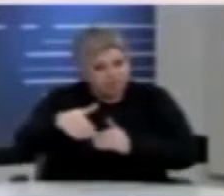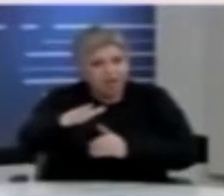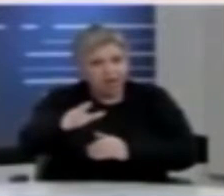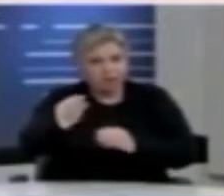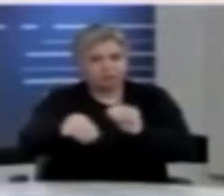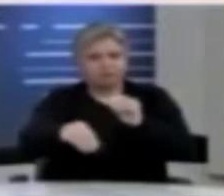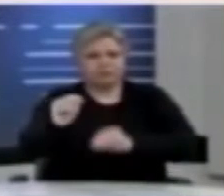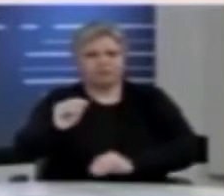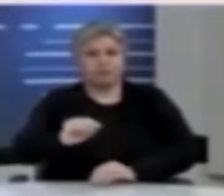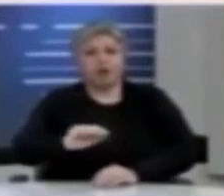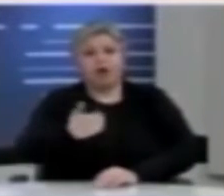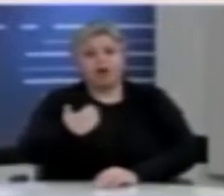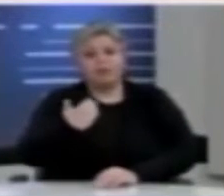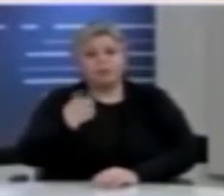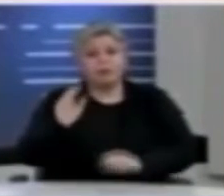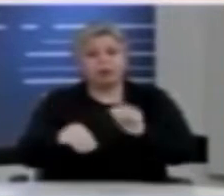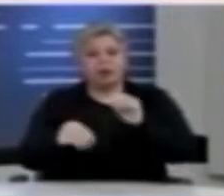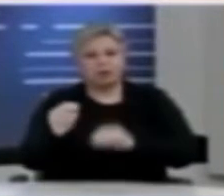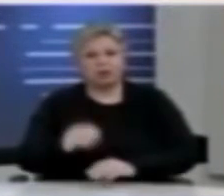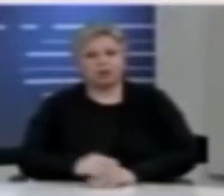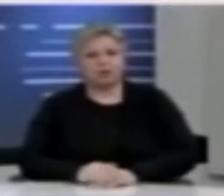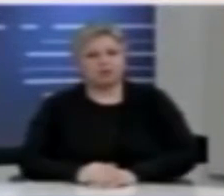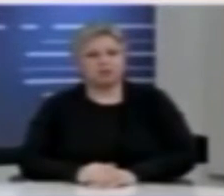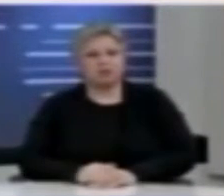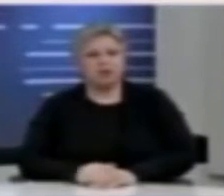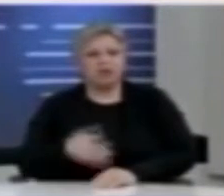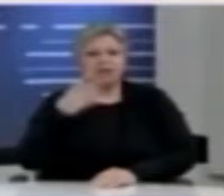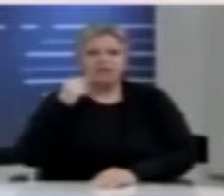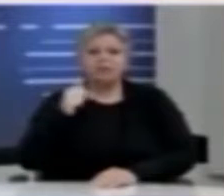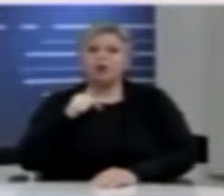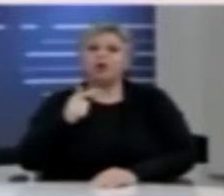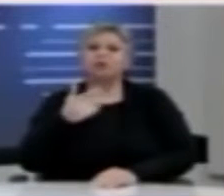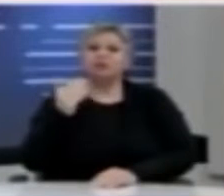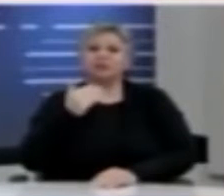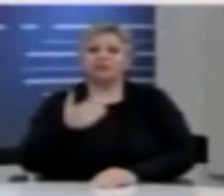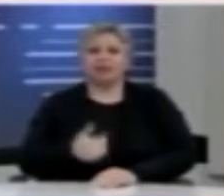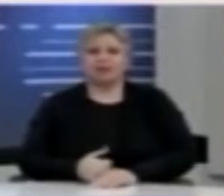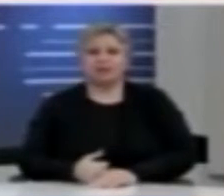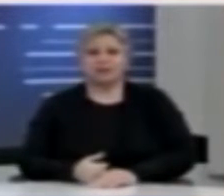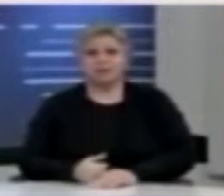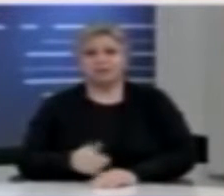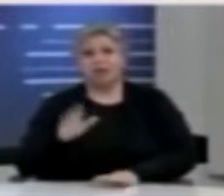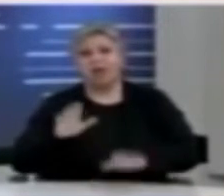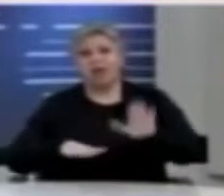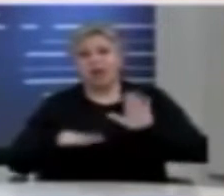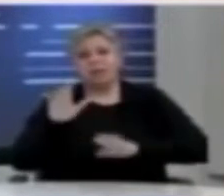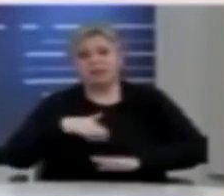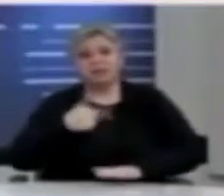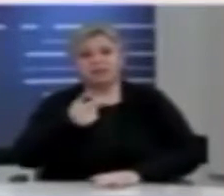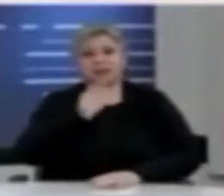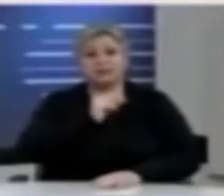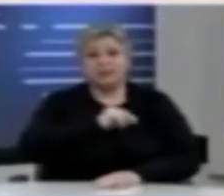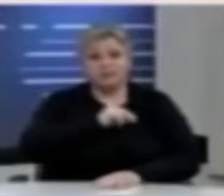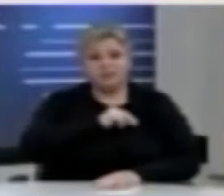Ποιος και τι σας εμποδίζει άραγε? Πλειοψηφία à la carte στις δημοκρατίες δεν υπάρχει, κύριε